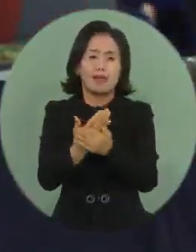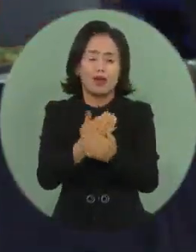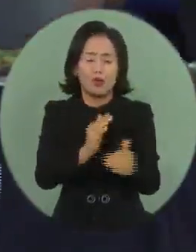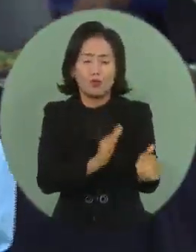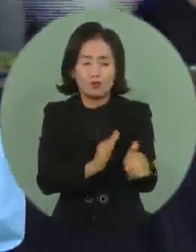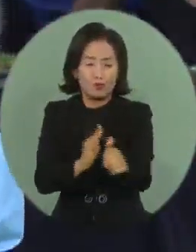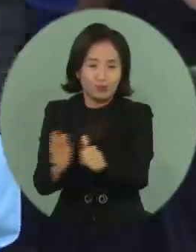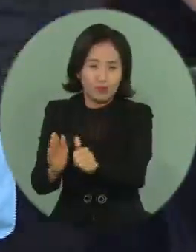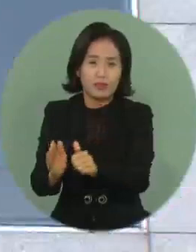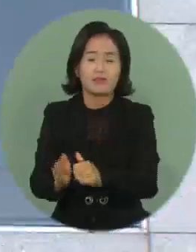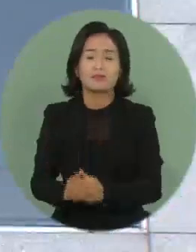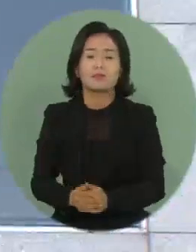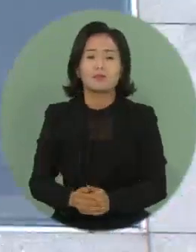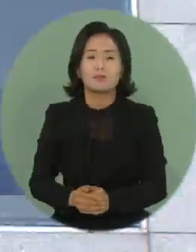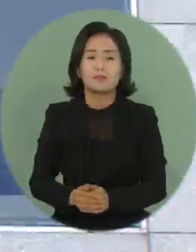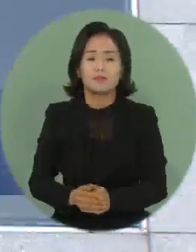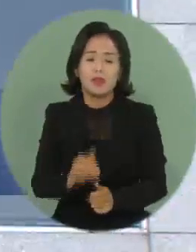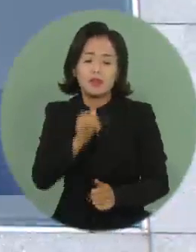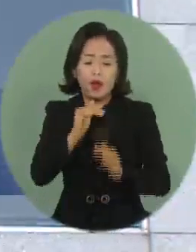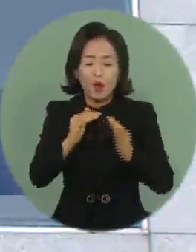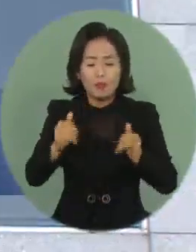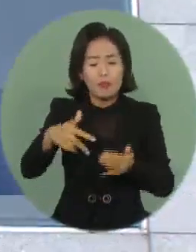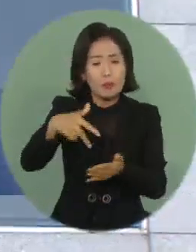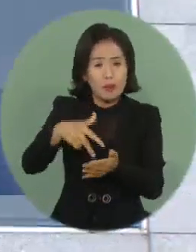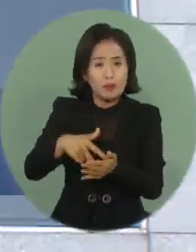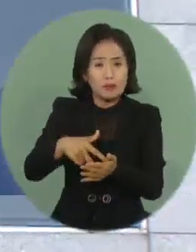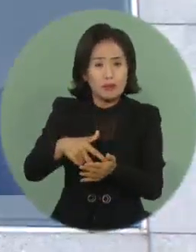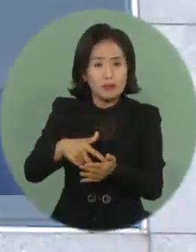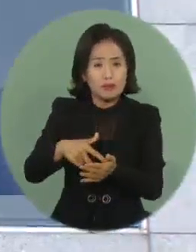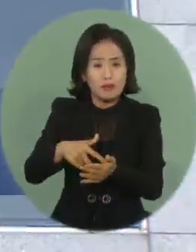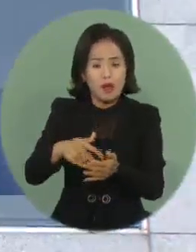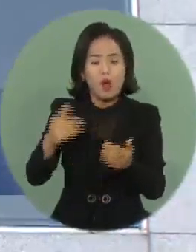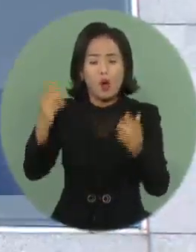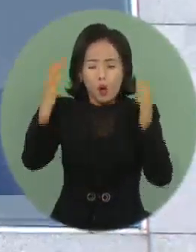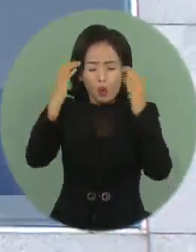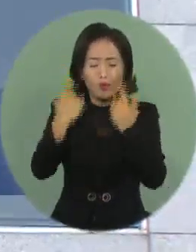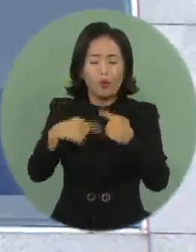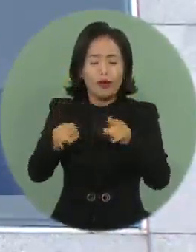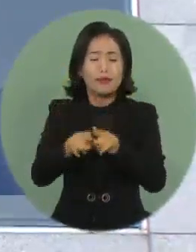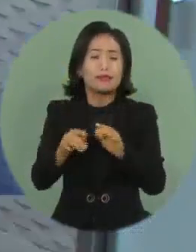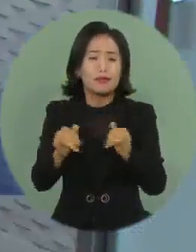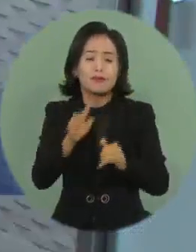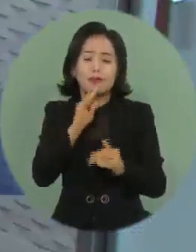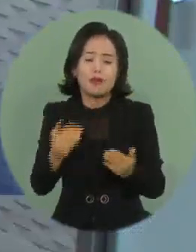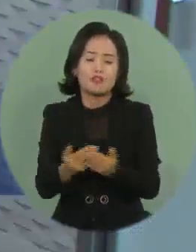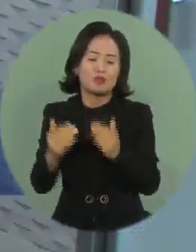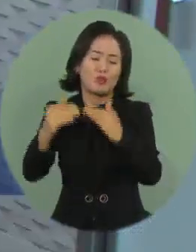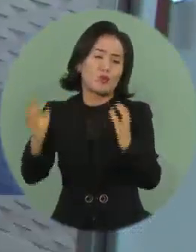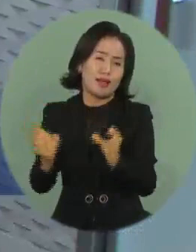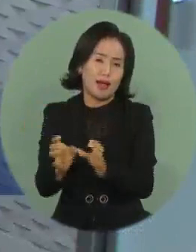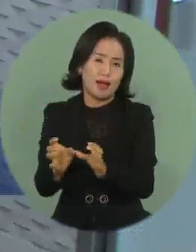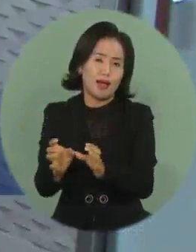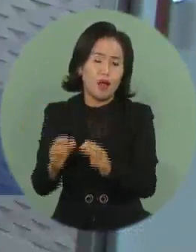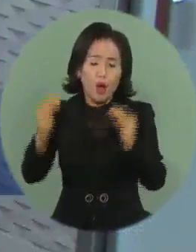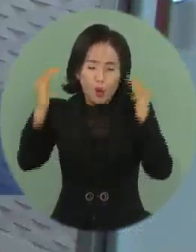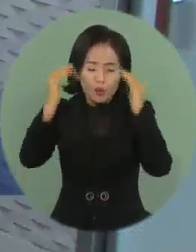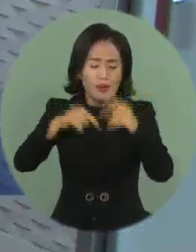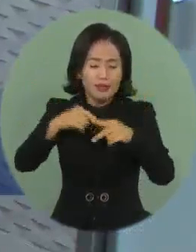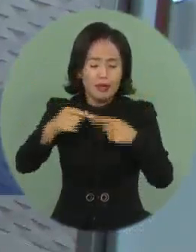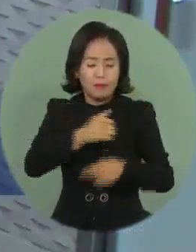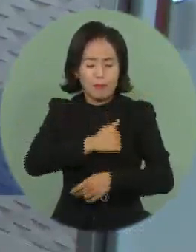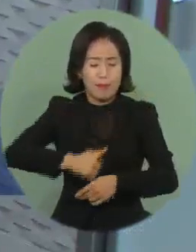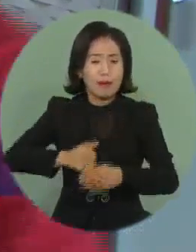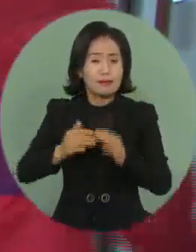실어달라고 호소했습니다. 서민의 편에서 고난을 함께했던 사람들이 바로 진보당 사람들입니다. 고통을 이해하고